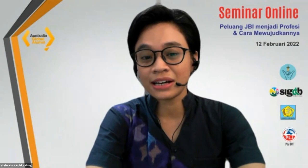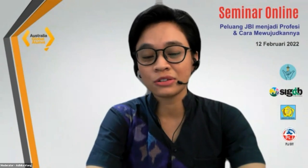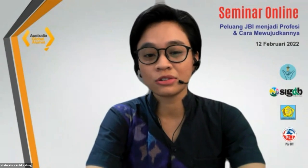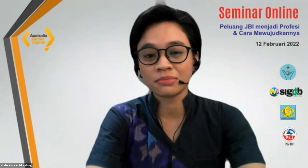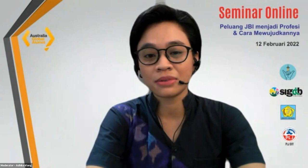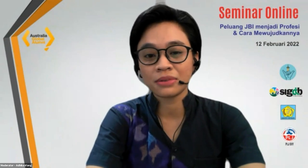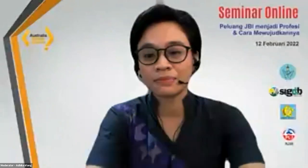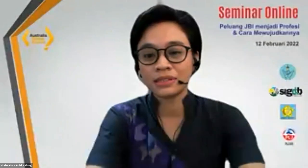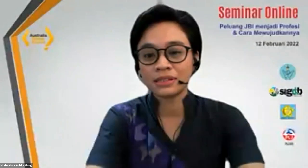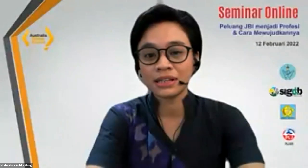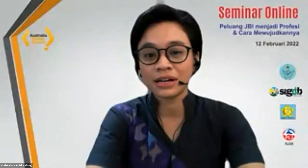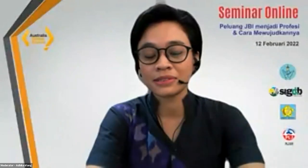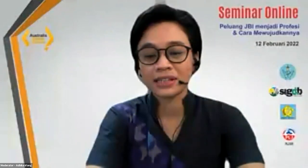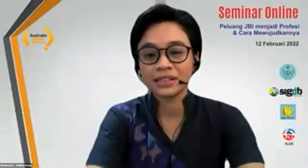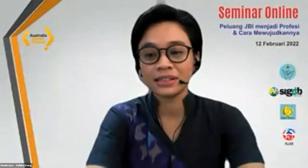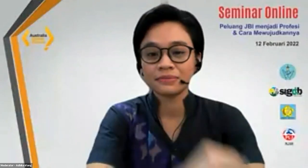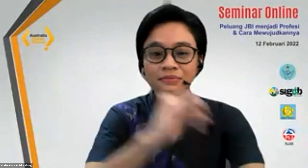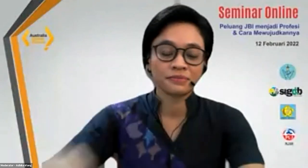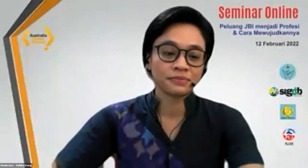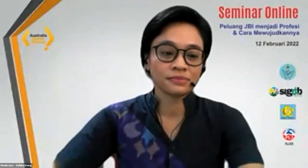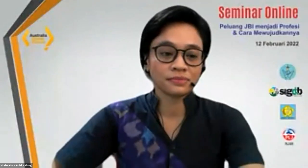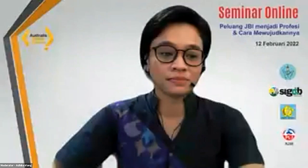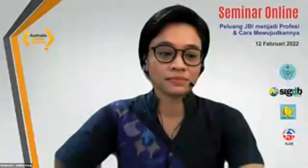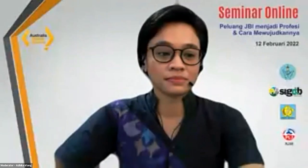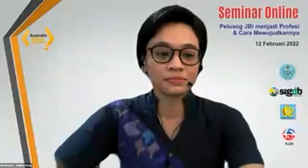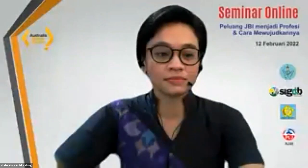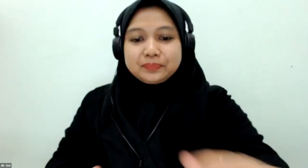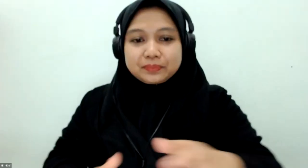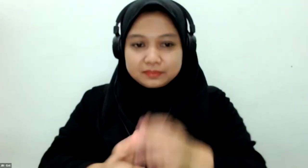masa dia untuk menanggapi Silahkan mas Adi